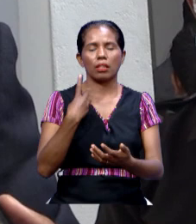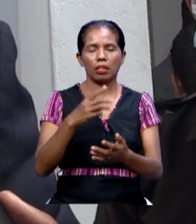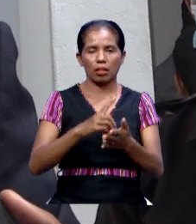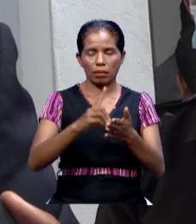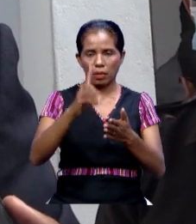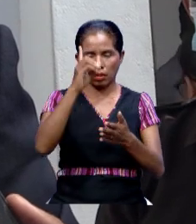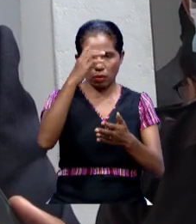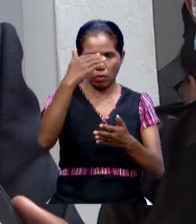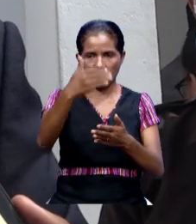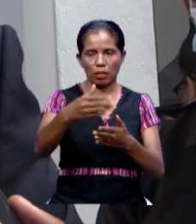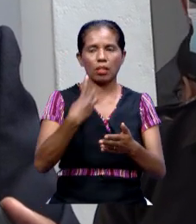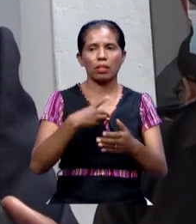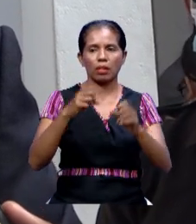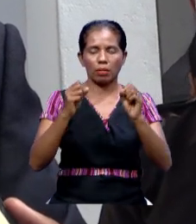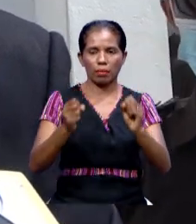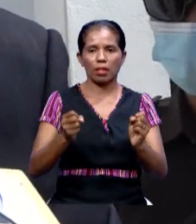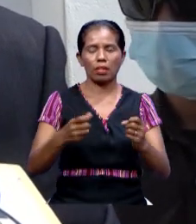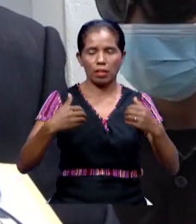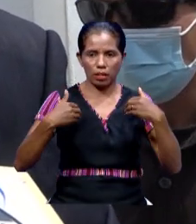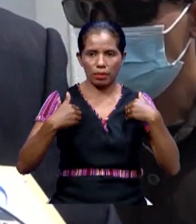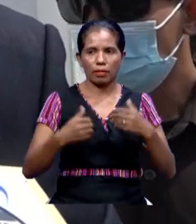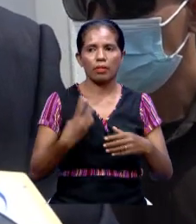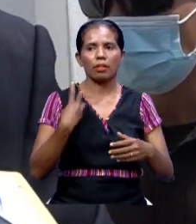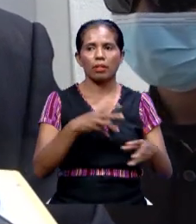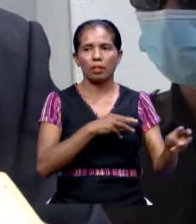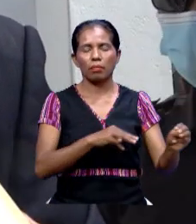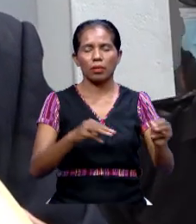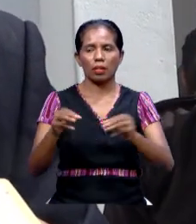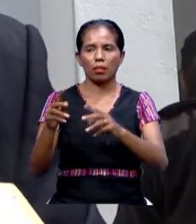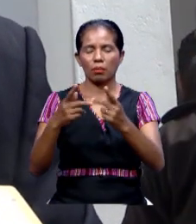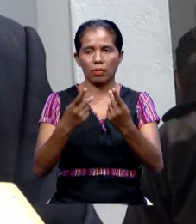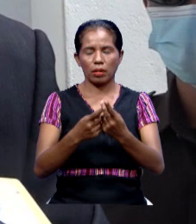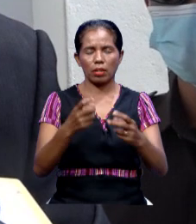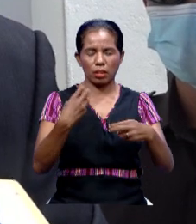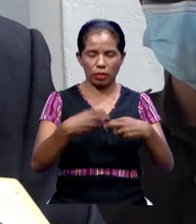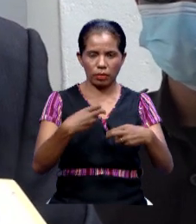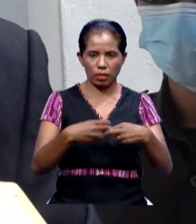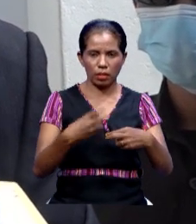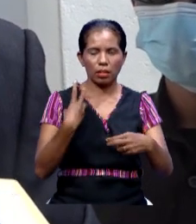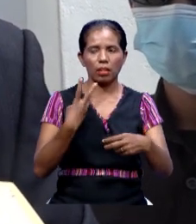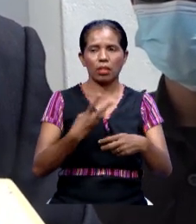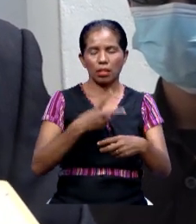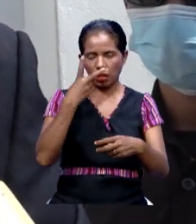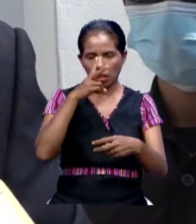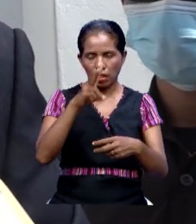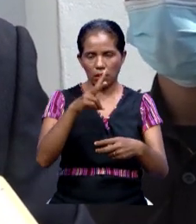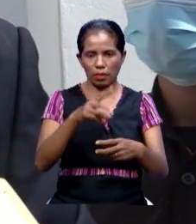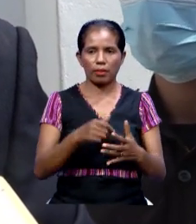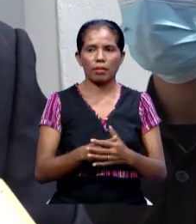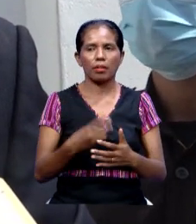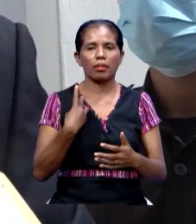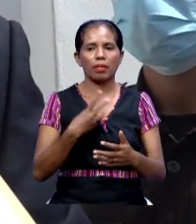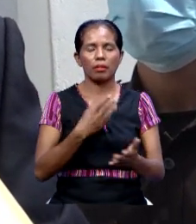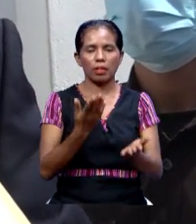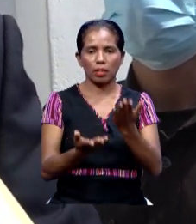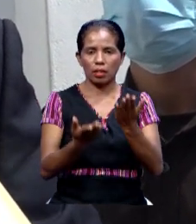ini kita bela ya sul sauniat ya. Kita sih muda kompanya baru anu individu itu ang kita hari top amis